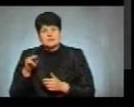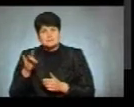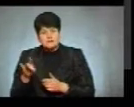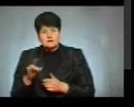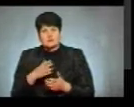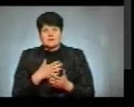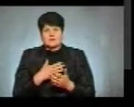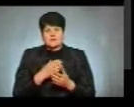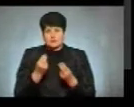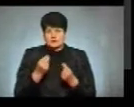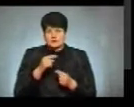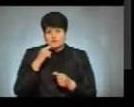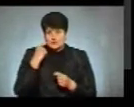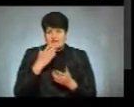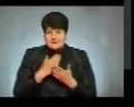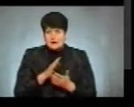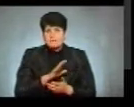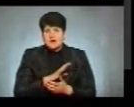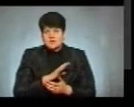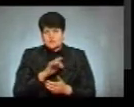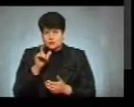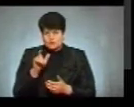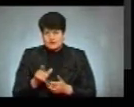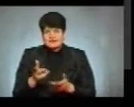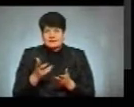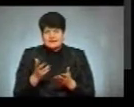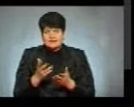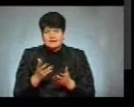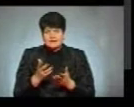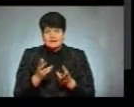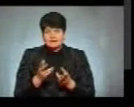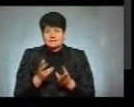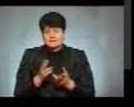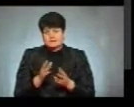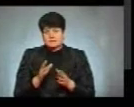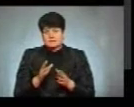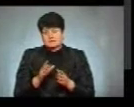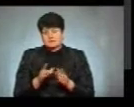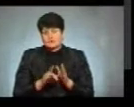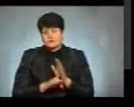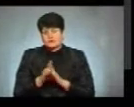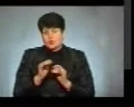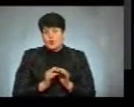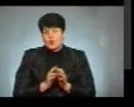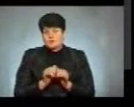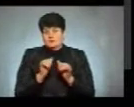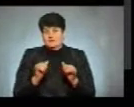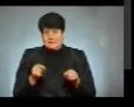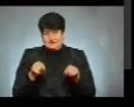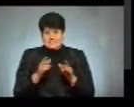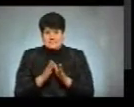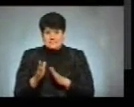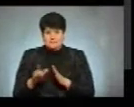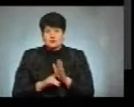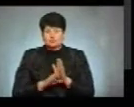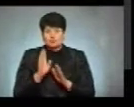і є багатою людиною, яка багата людина, яка сталася в тій системі, так? І відповідно, щоб реалізуватись